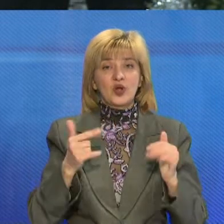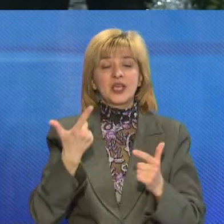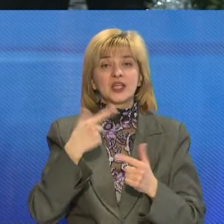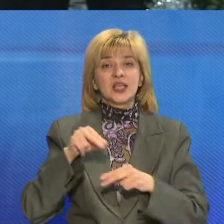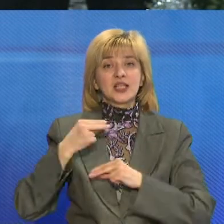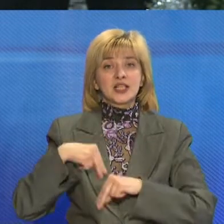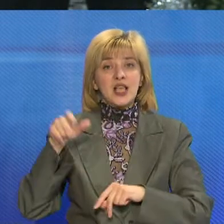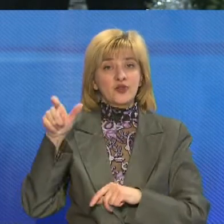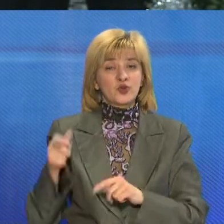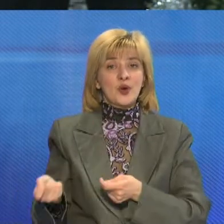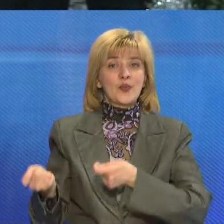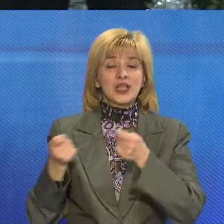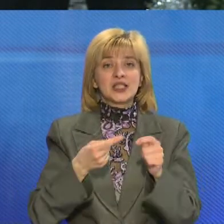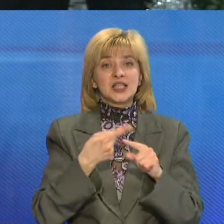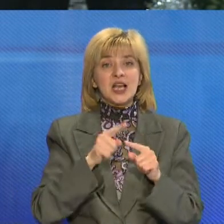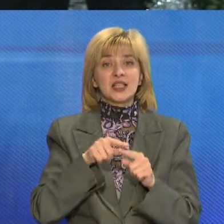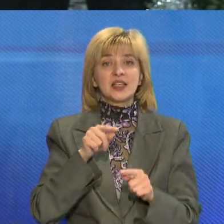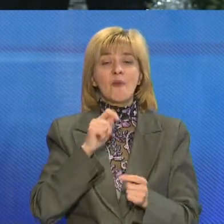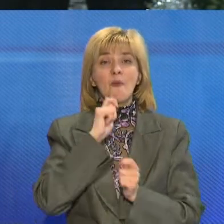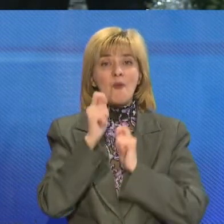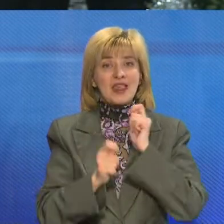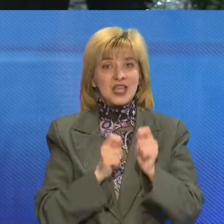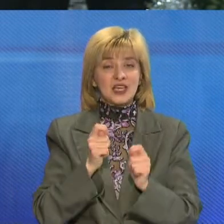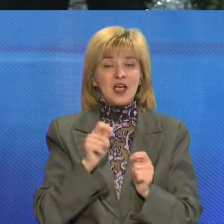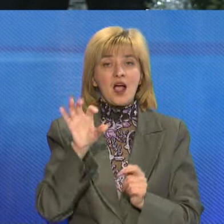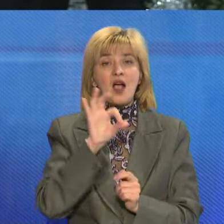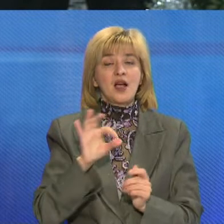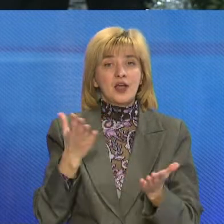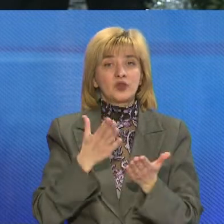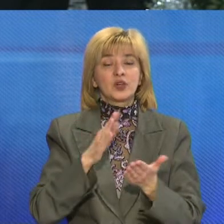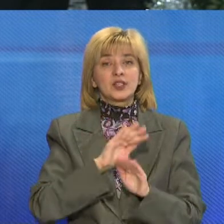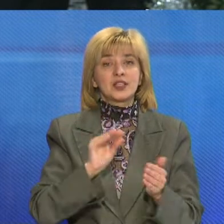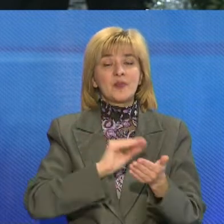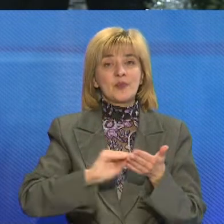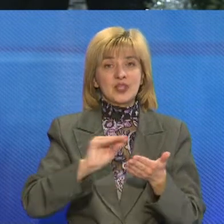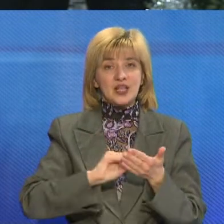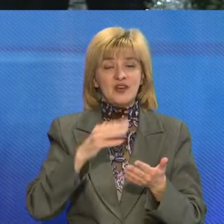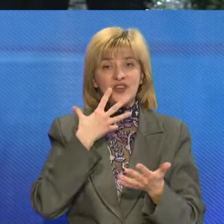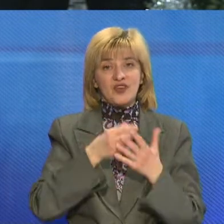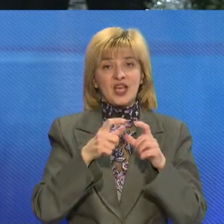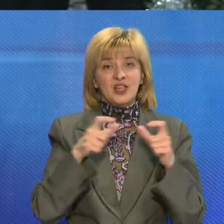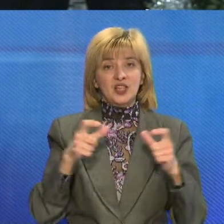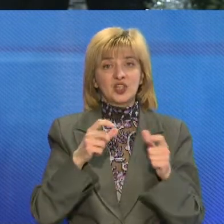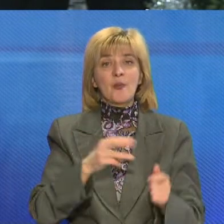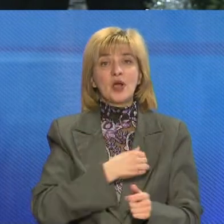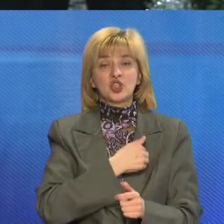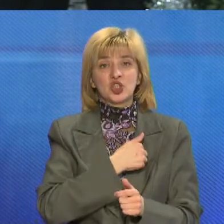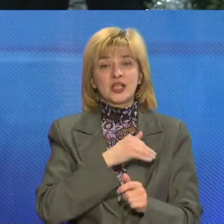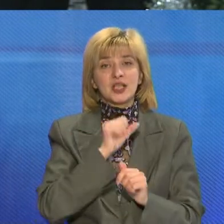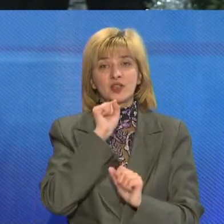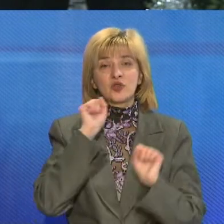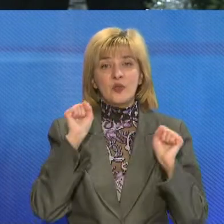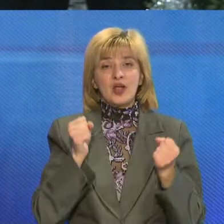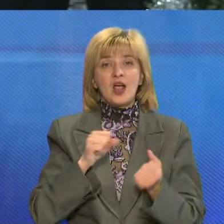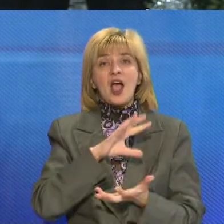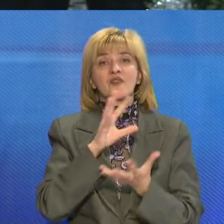сотрудники приносили вот эти самые подарки, о которых дети заявляли в своих открытках, как пожелание Дедушке Морозу. А вообще по Гродненской области